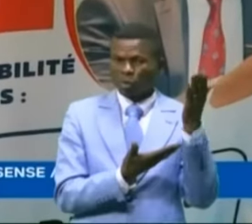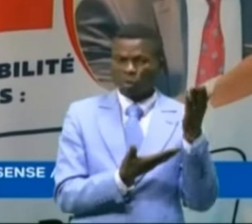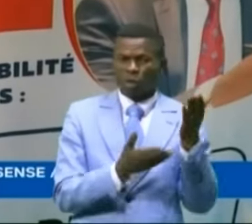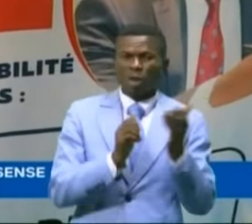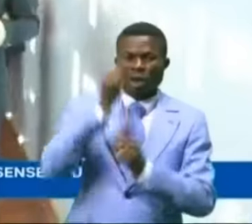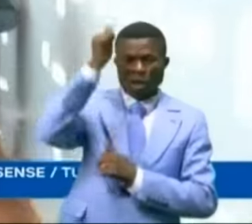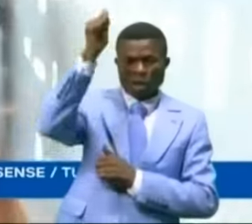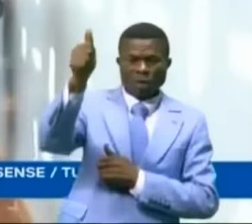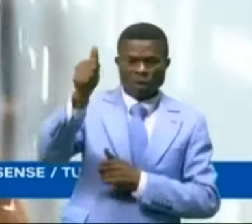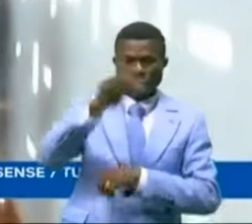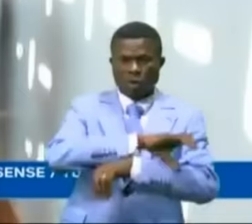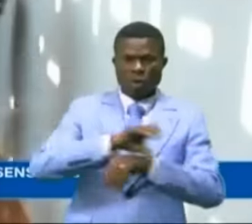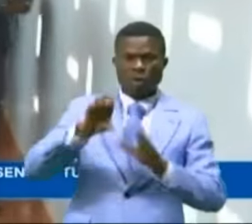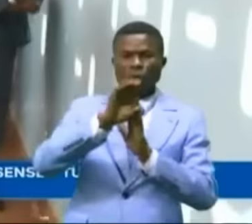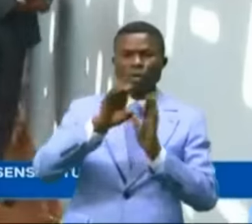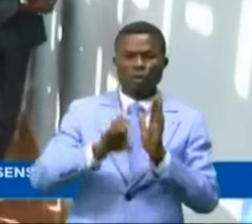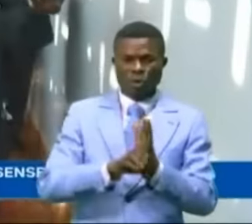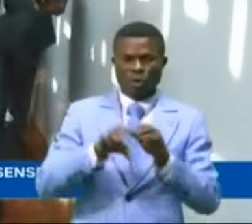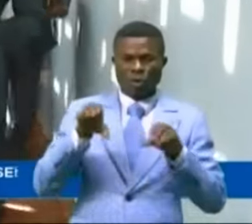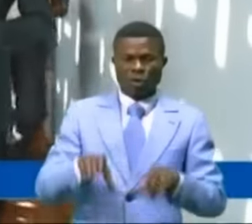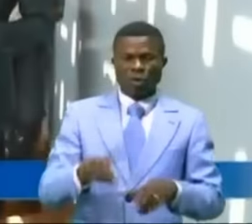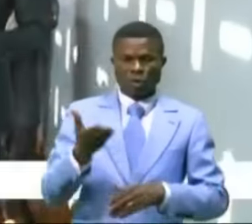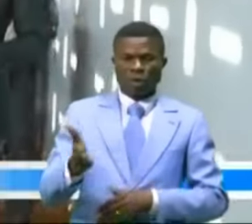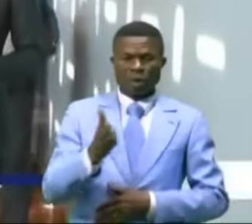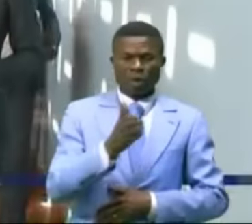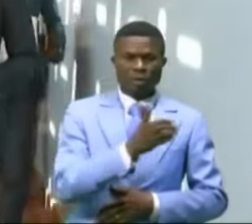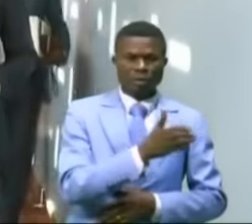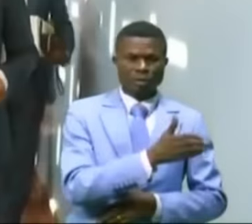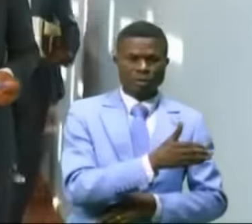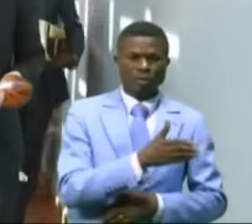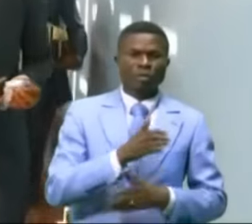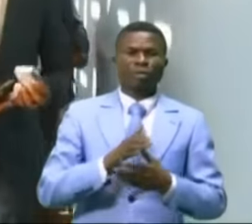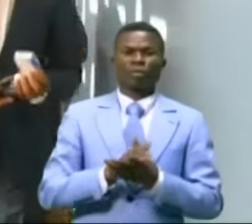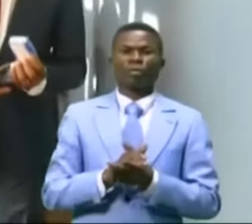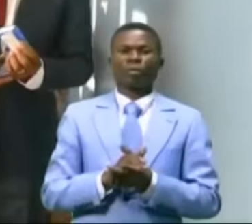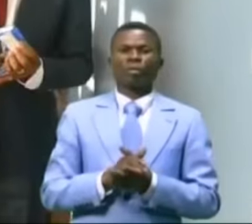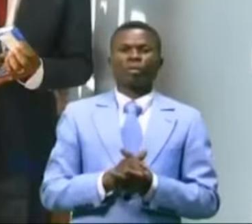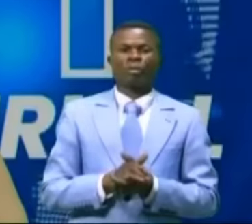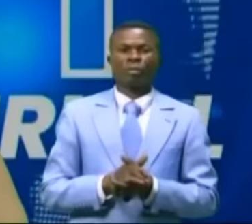l'avenir de la Cour constitutionnelle en République démocratique du Congo.